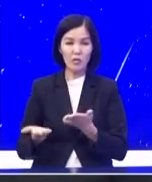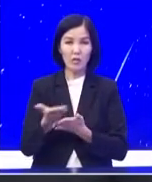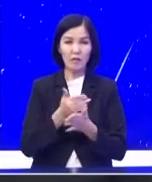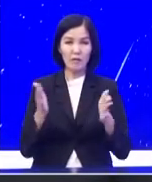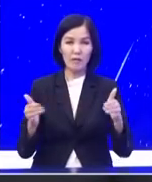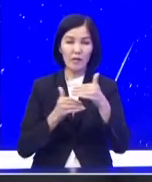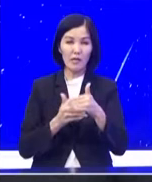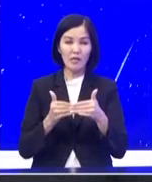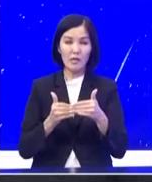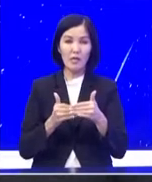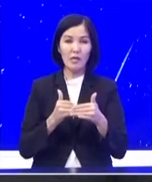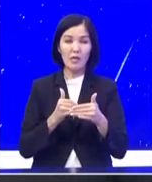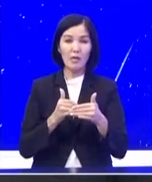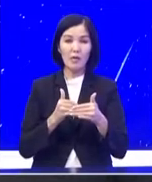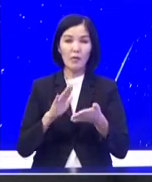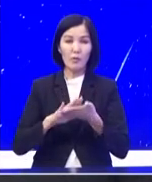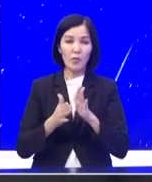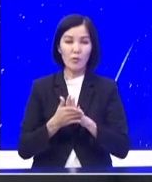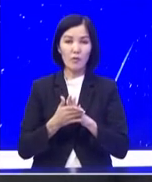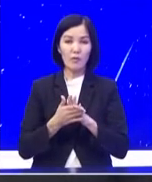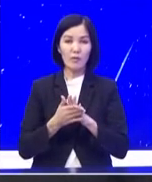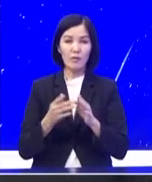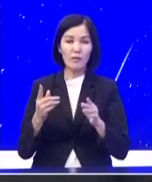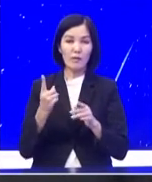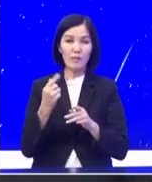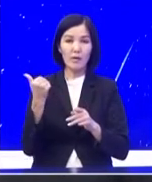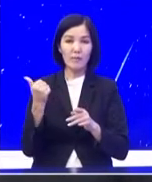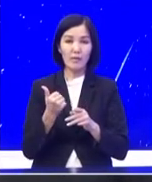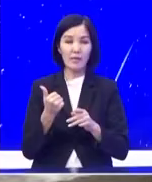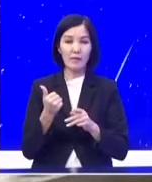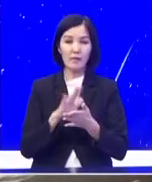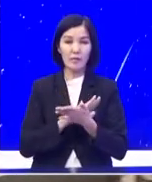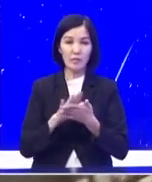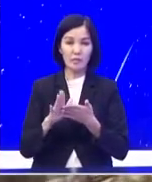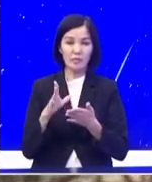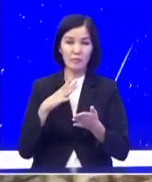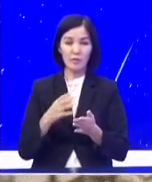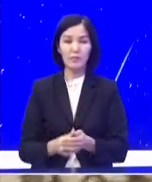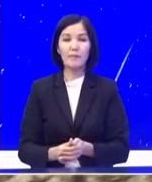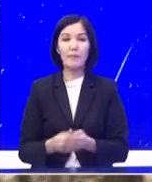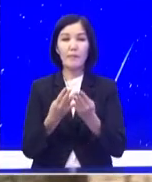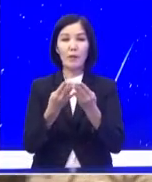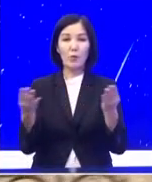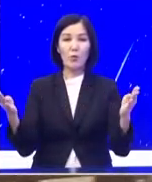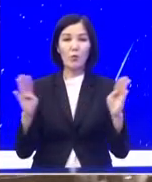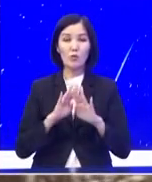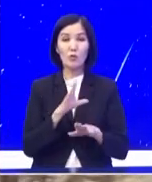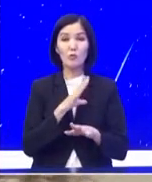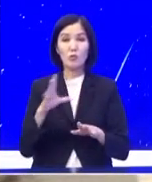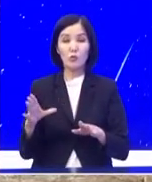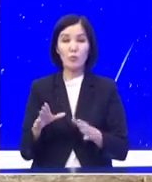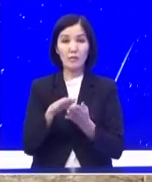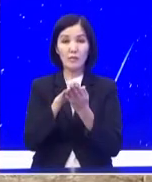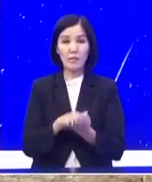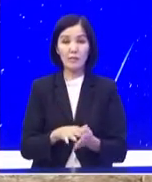жаңағы жилищный службасымен договорға отырғызып, аптасына бір рет мусорын шығартқызып тұрамыз. Зираттарда қоршау болмағандықтан тіпті зират